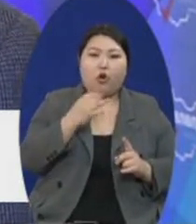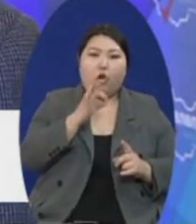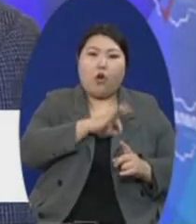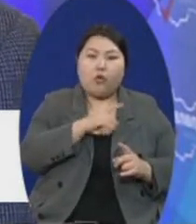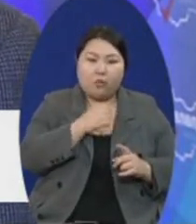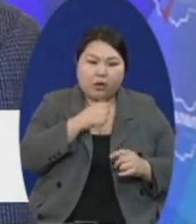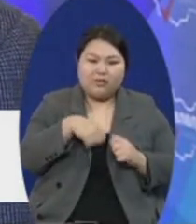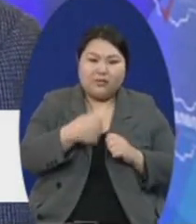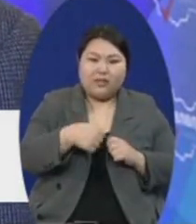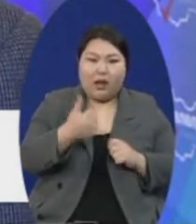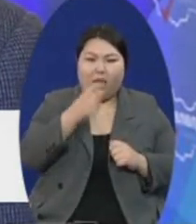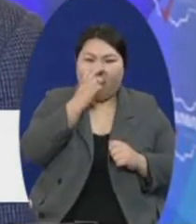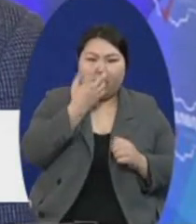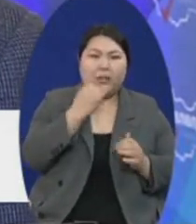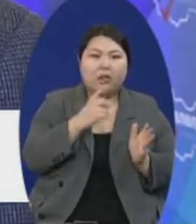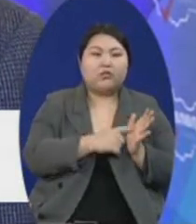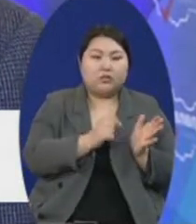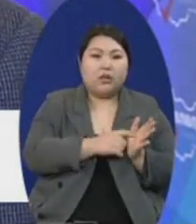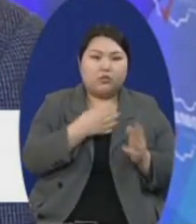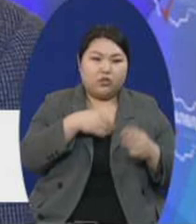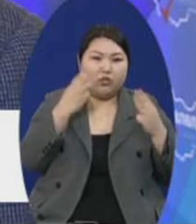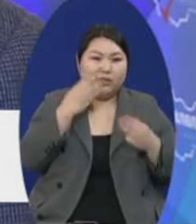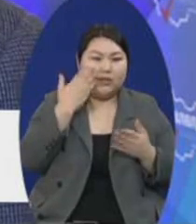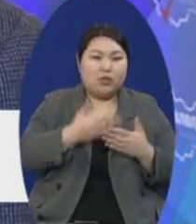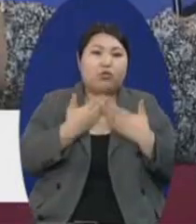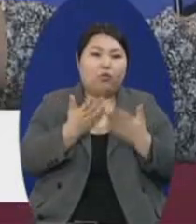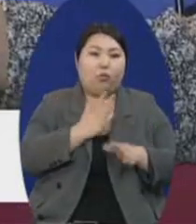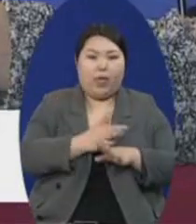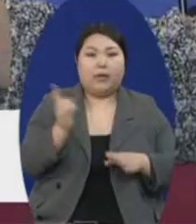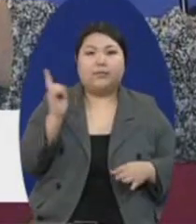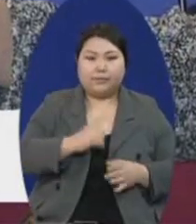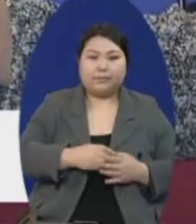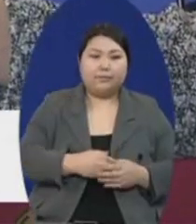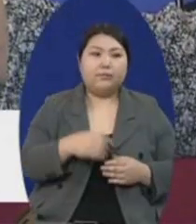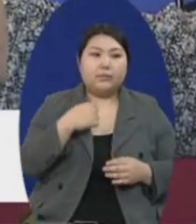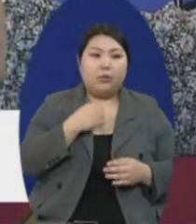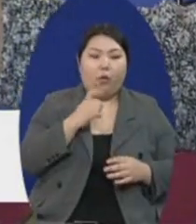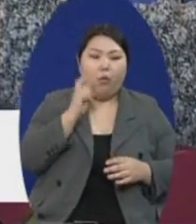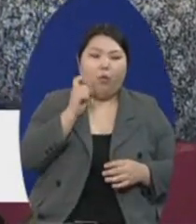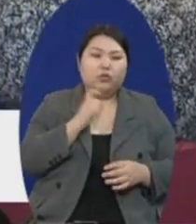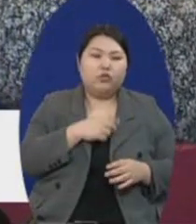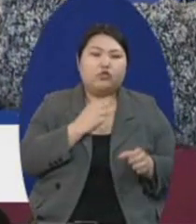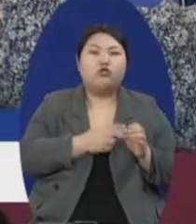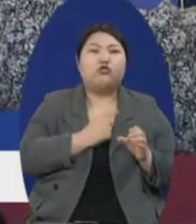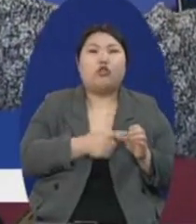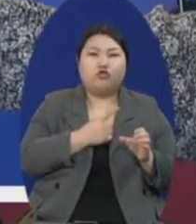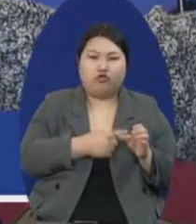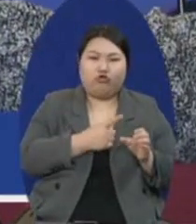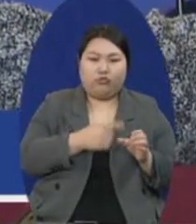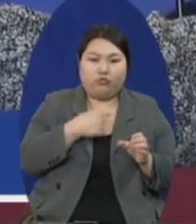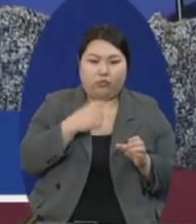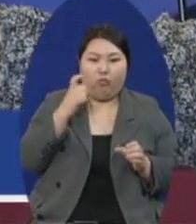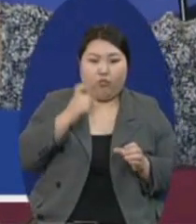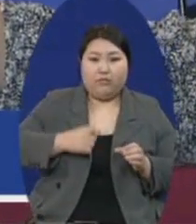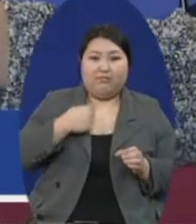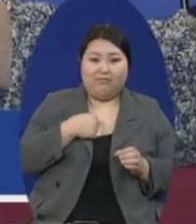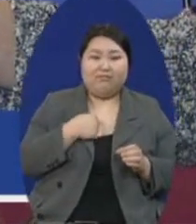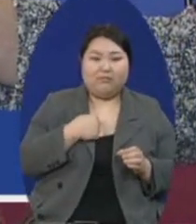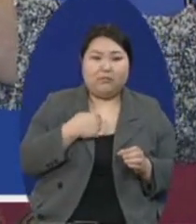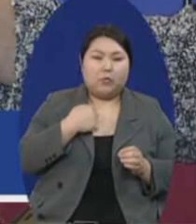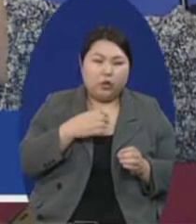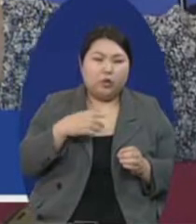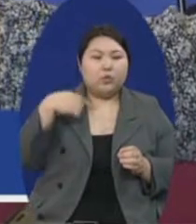хянжих хэрэгтэй гэдэг шийдэл санал хийж гарч ирж байгаа. Би чинь хуучин социализмын үеийн хувийн бодлогоор миний